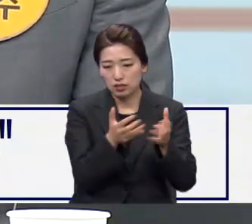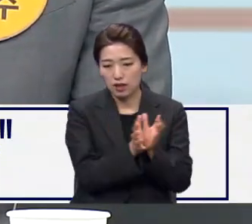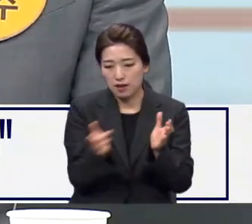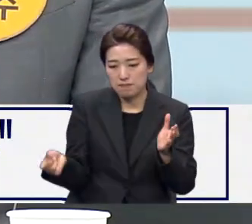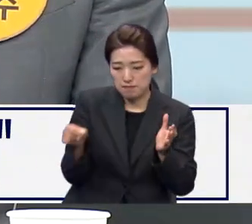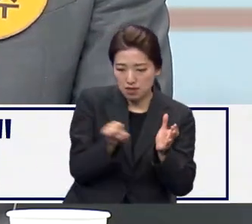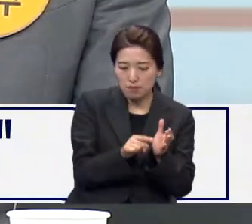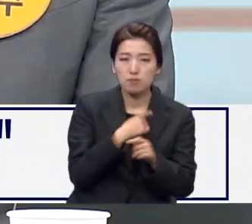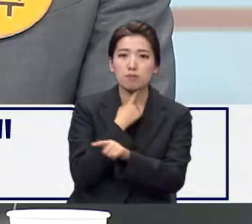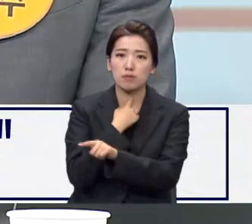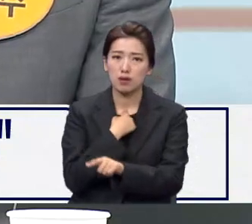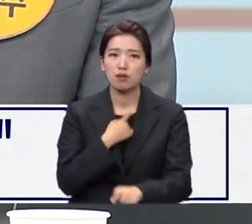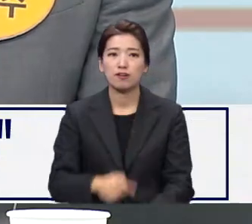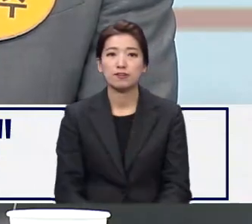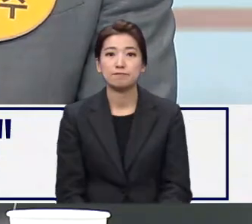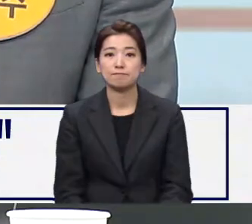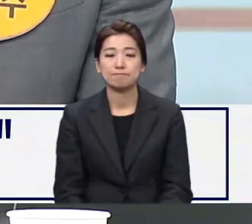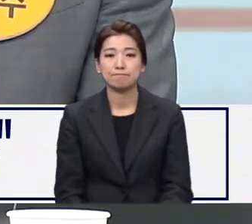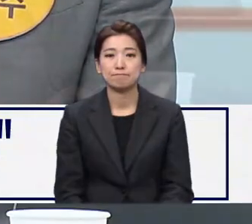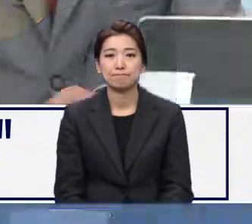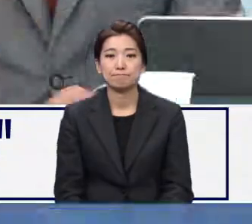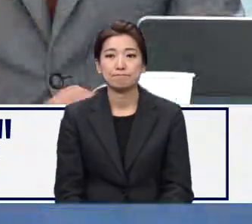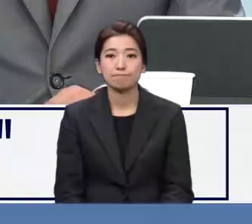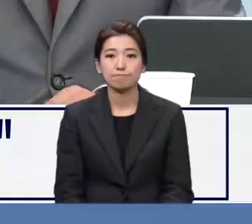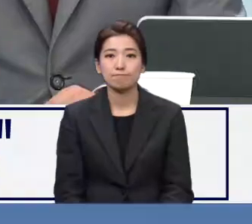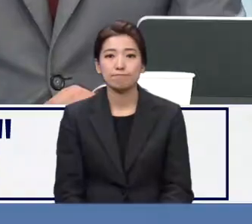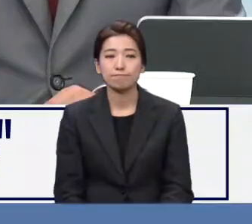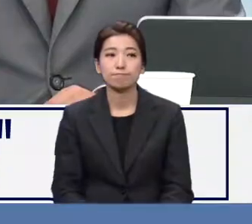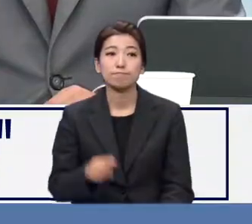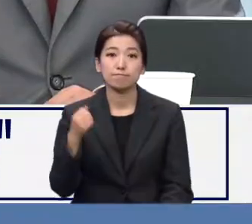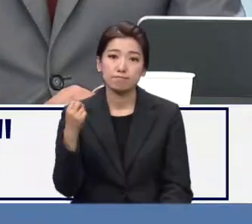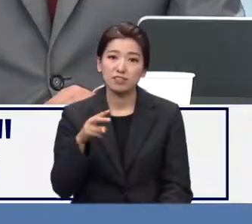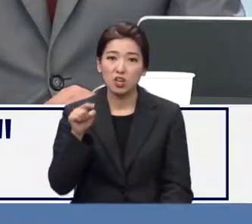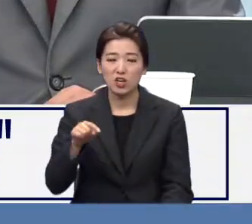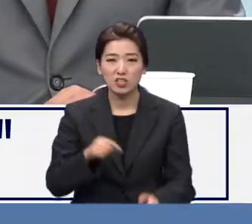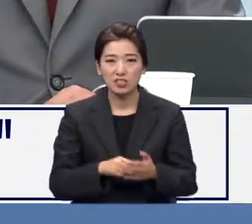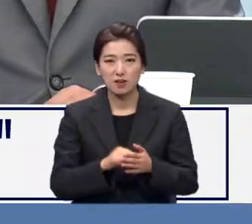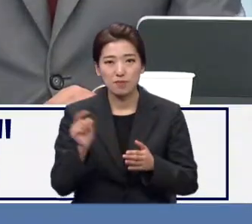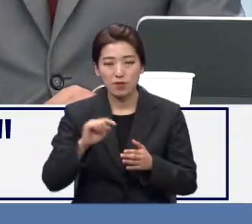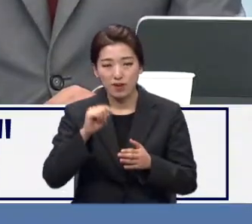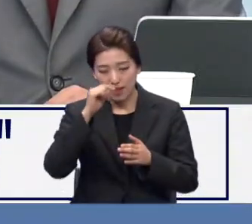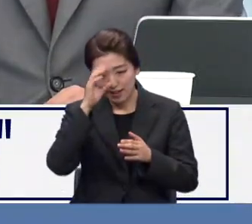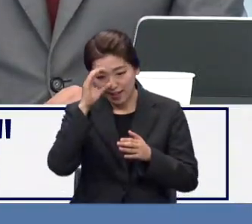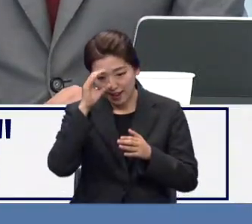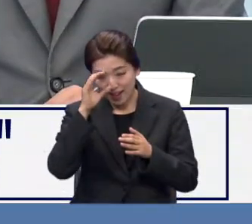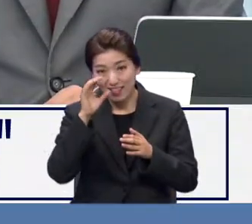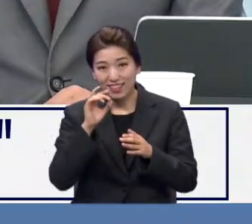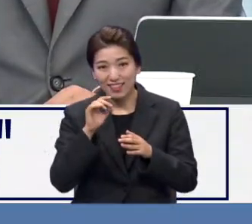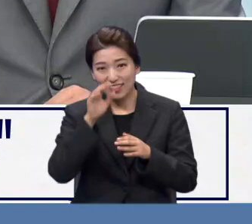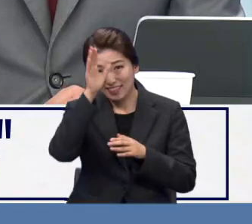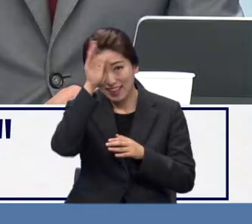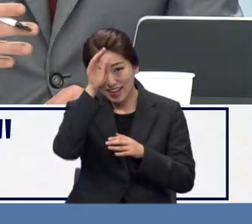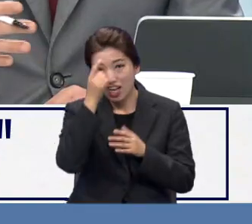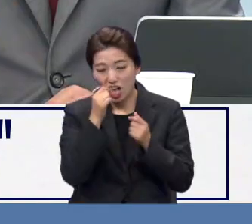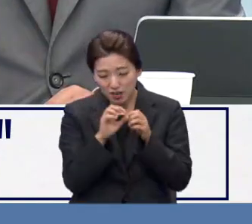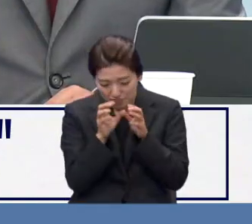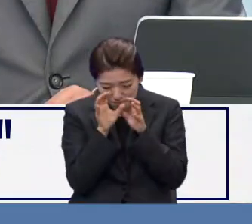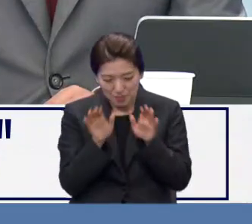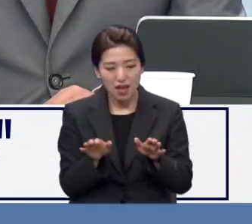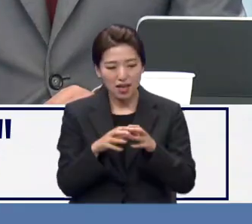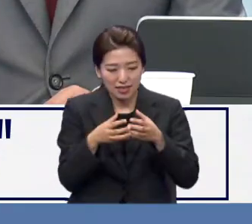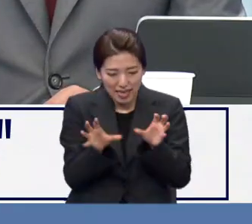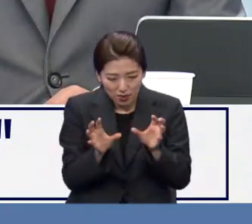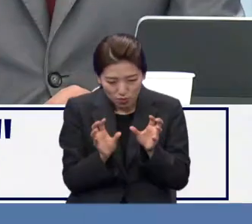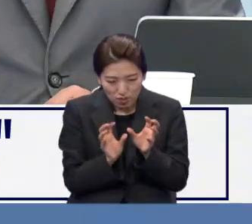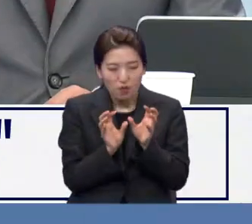가정들이 있습니다 어 그리고이 안에서 정말로 탁란 럼 여기에서 깨어나서 진짜 자유한국당에 있던 어 기존에 있던